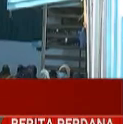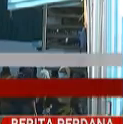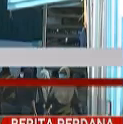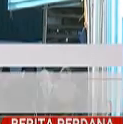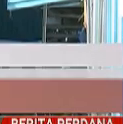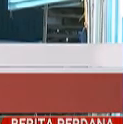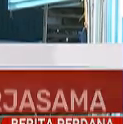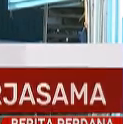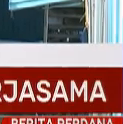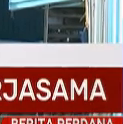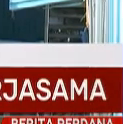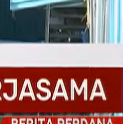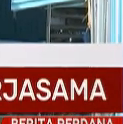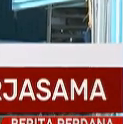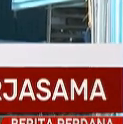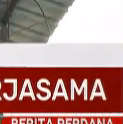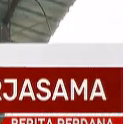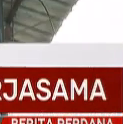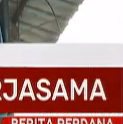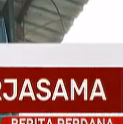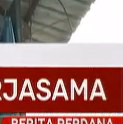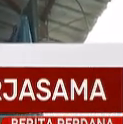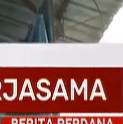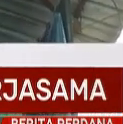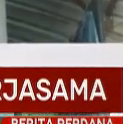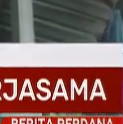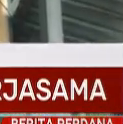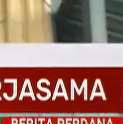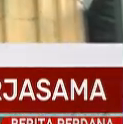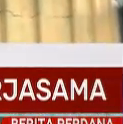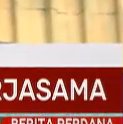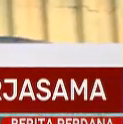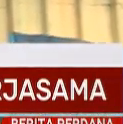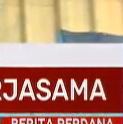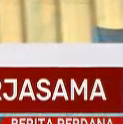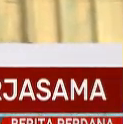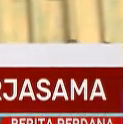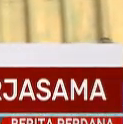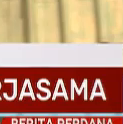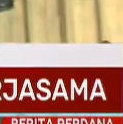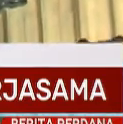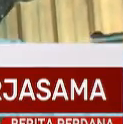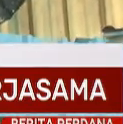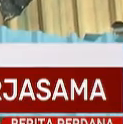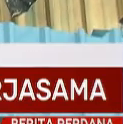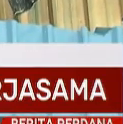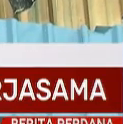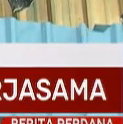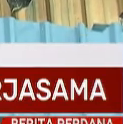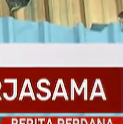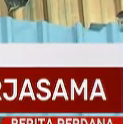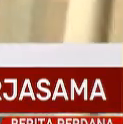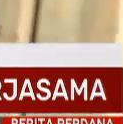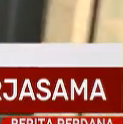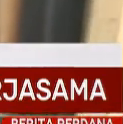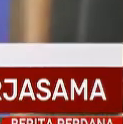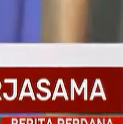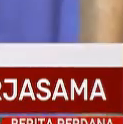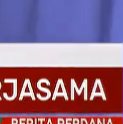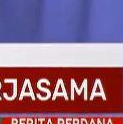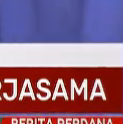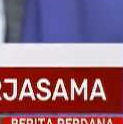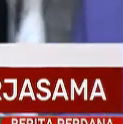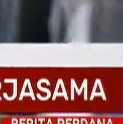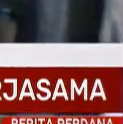Berkuat kuasa 1 Januari 2021, majikan ingkar ujian saringan pekerja asing berdepan